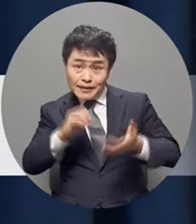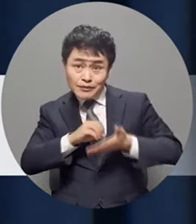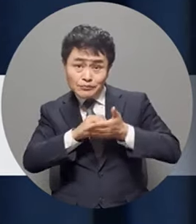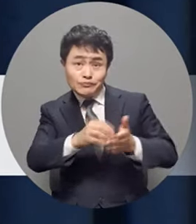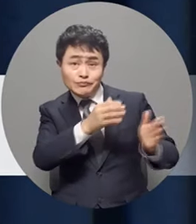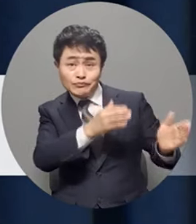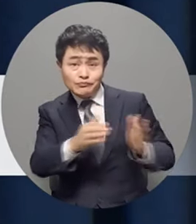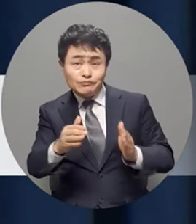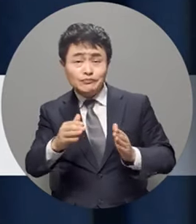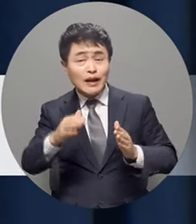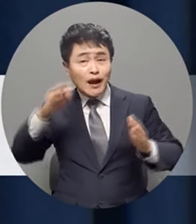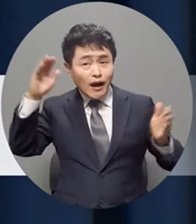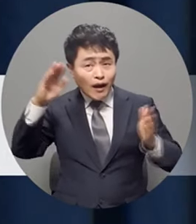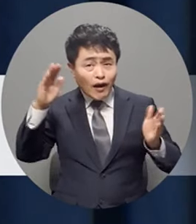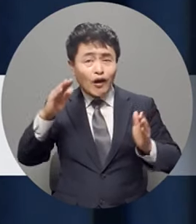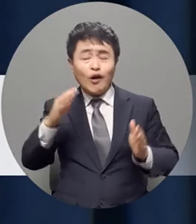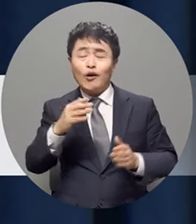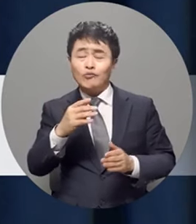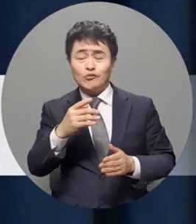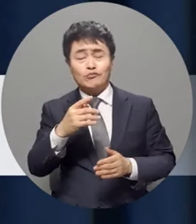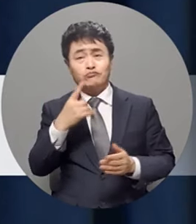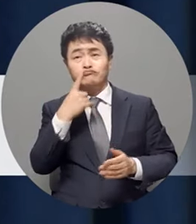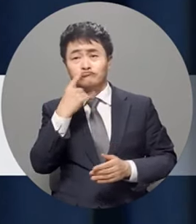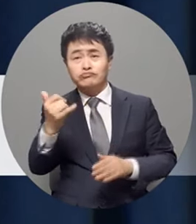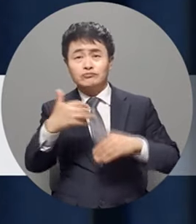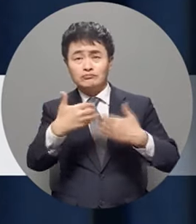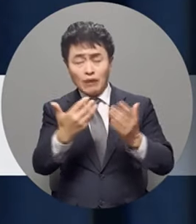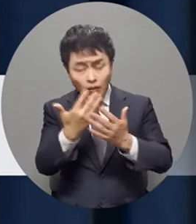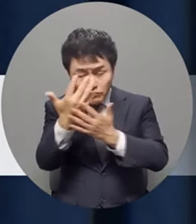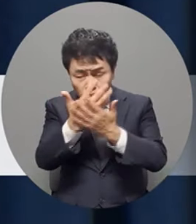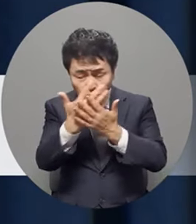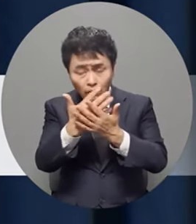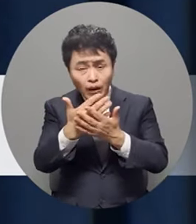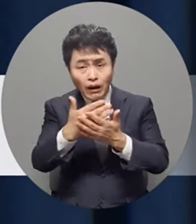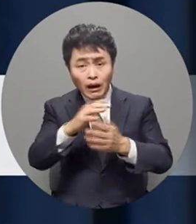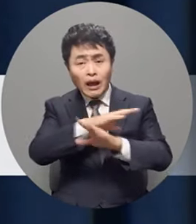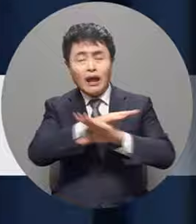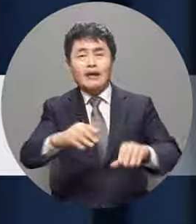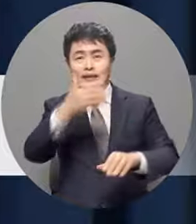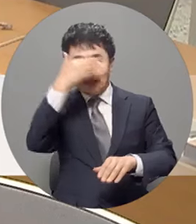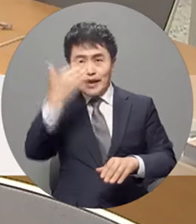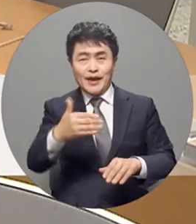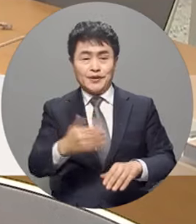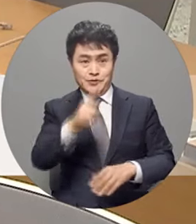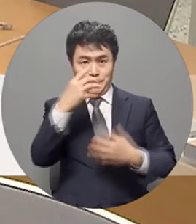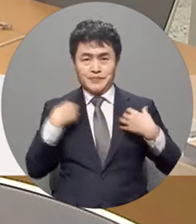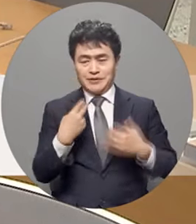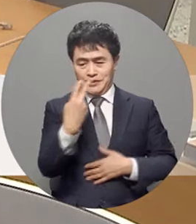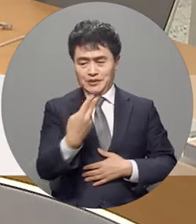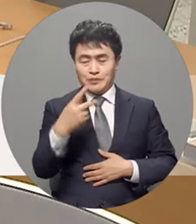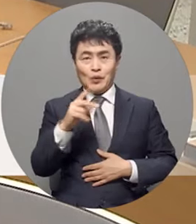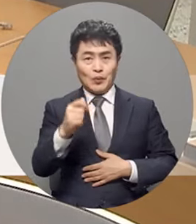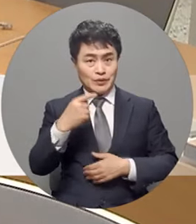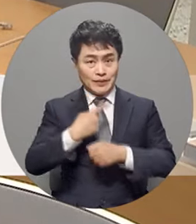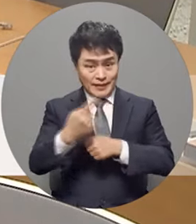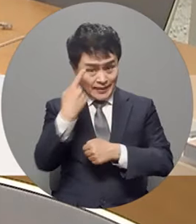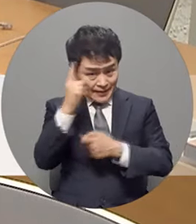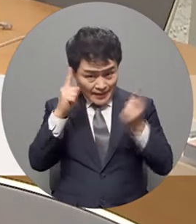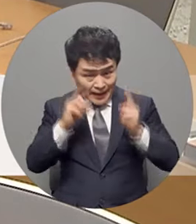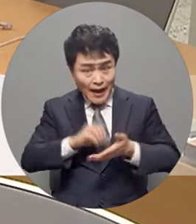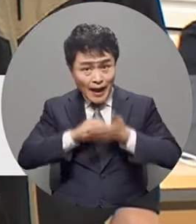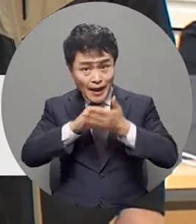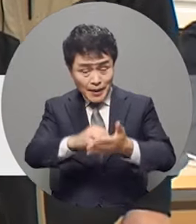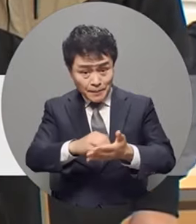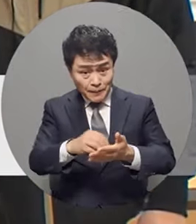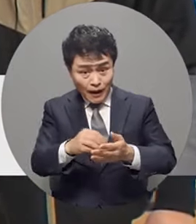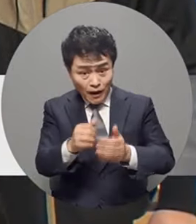준비해 온 수험생과 학부모의 불확실성이 해소될 다행이라며 정부는 2025학년도 대입전형 시행계획 변경 등